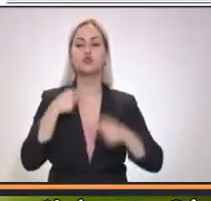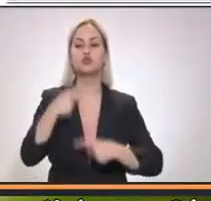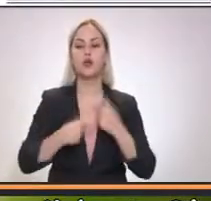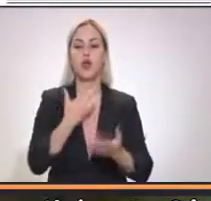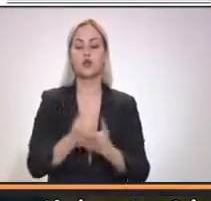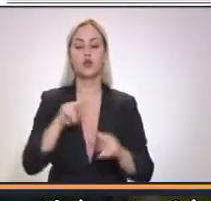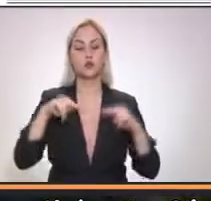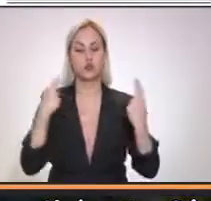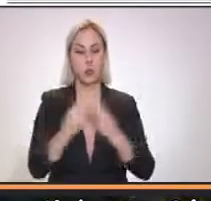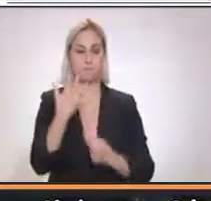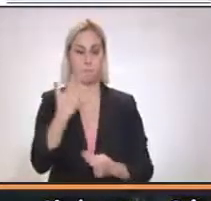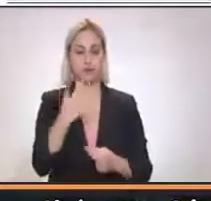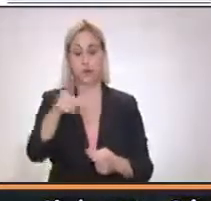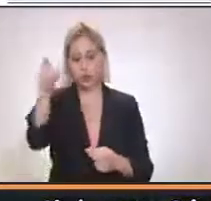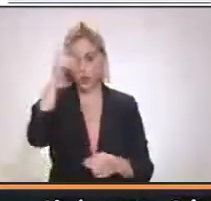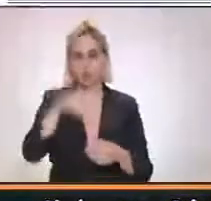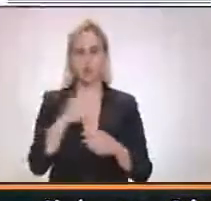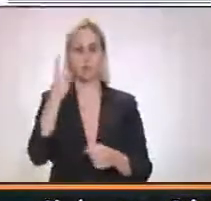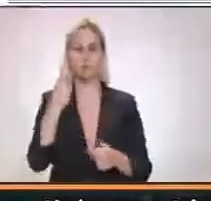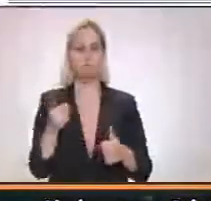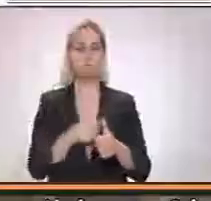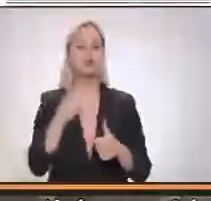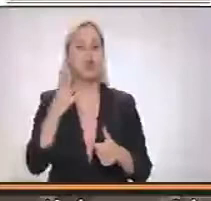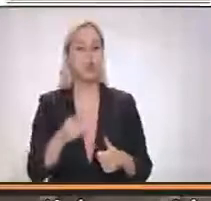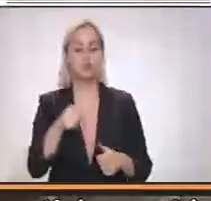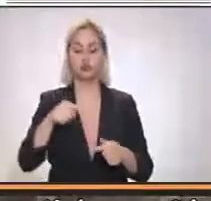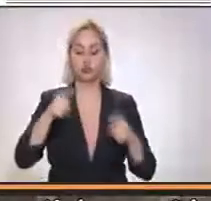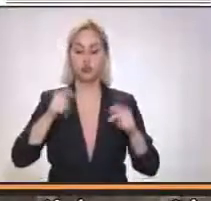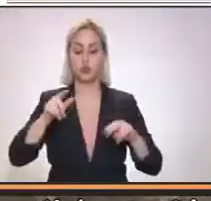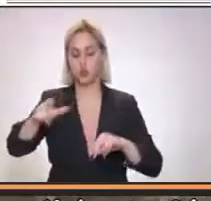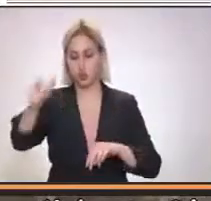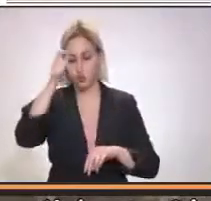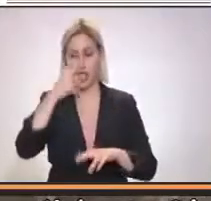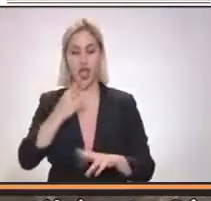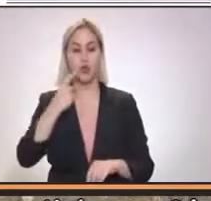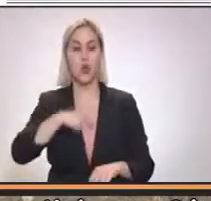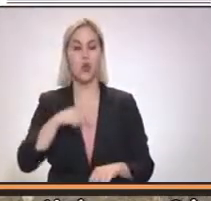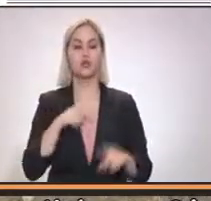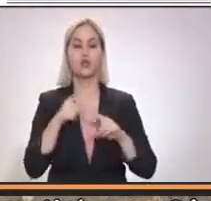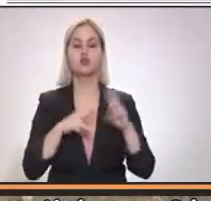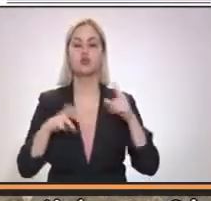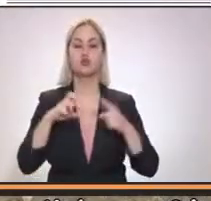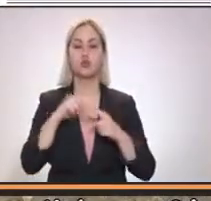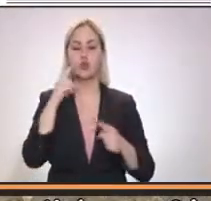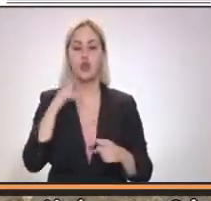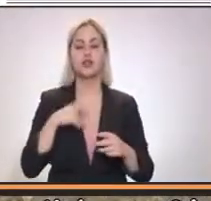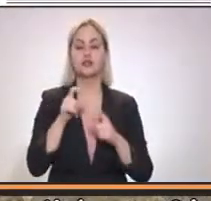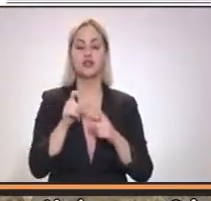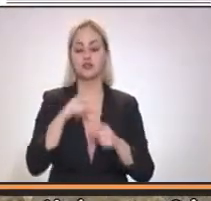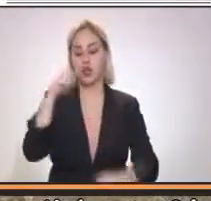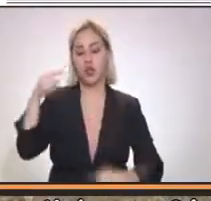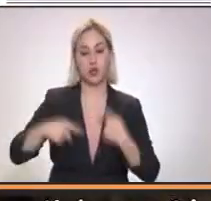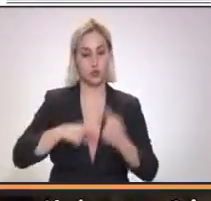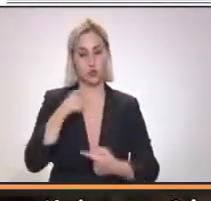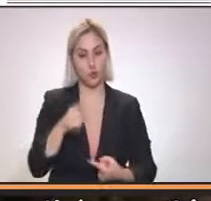kaydında dünyada 5., Türkiye'de 1. sırada. Burada Türkiye'nin en özel türlerinden olan Anadolu